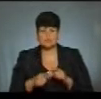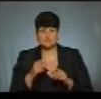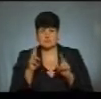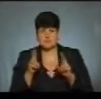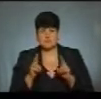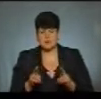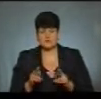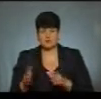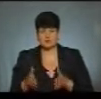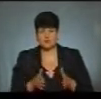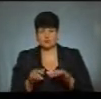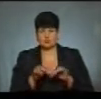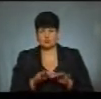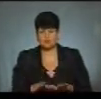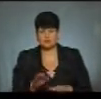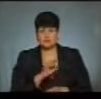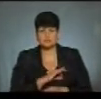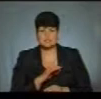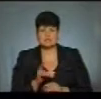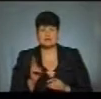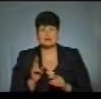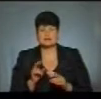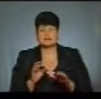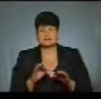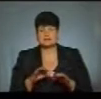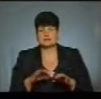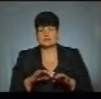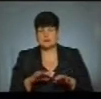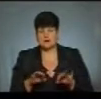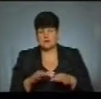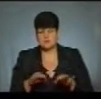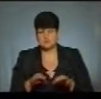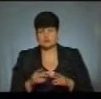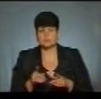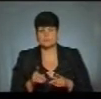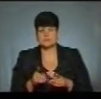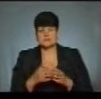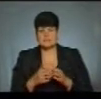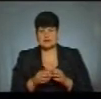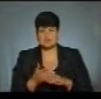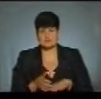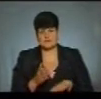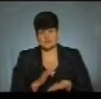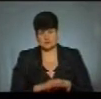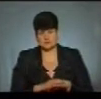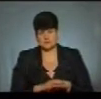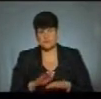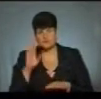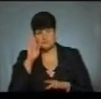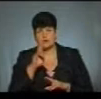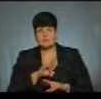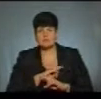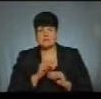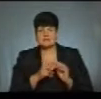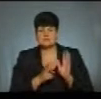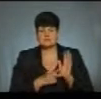безпеки дорожнього руху або експлуатації транспорту особою, що спричинило потерпілому тілесне ушкодження середньої тяжкості. Чоловік помер